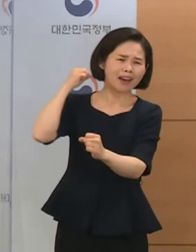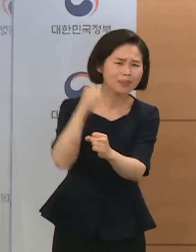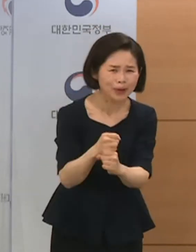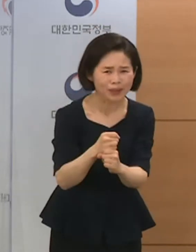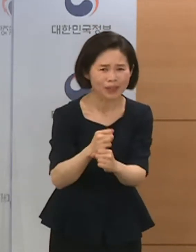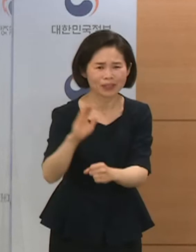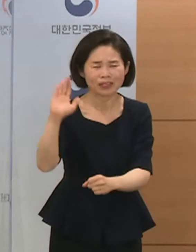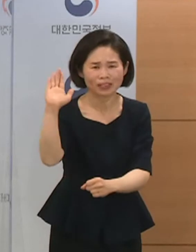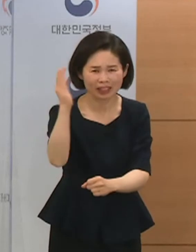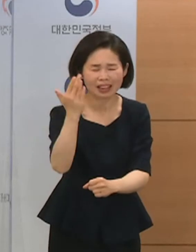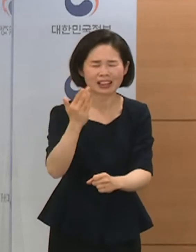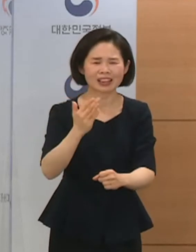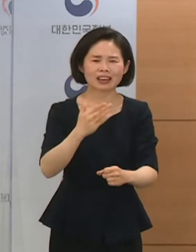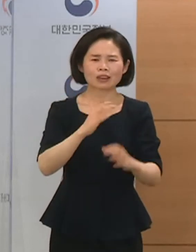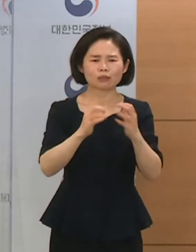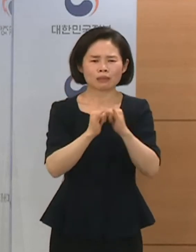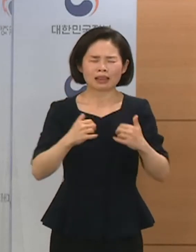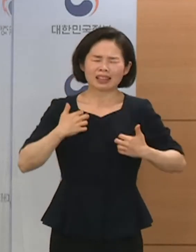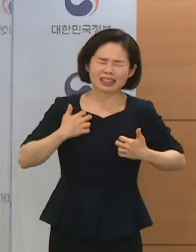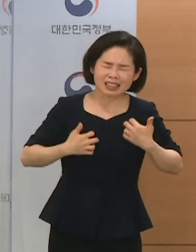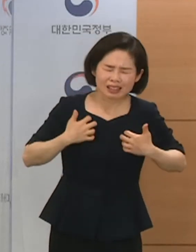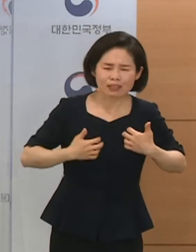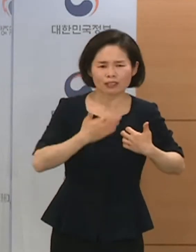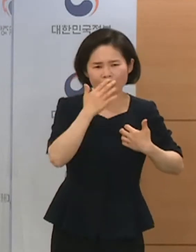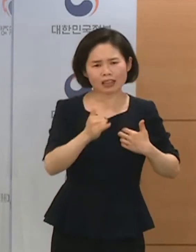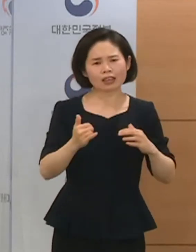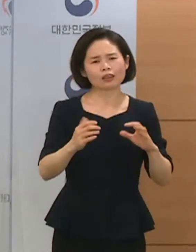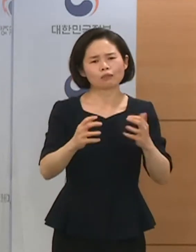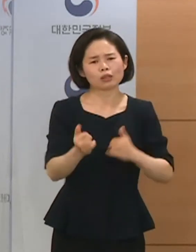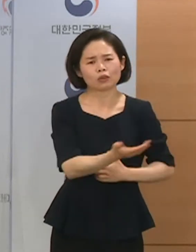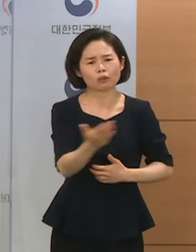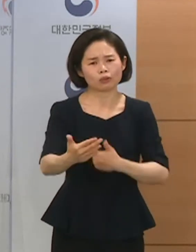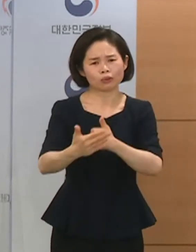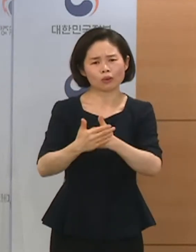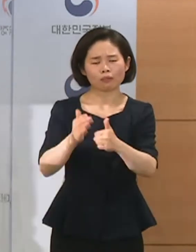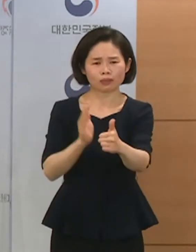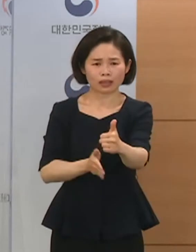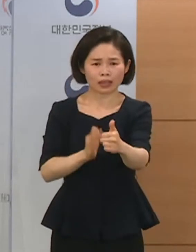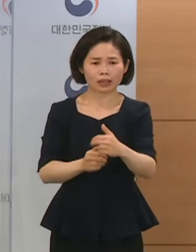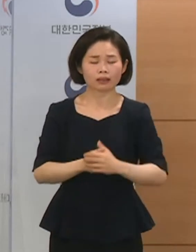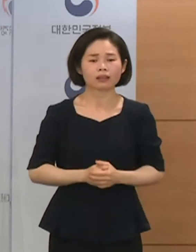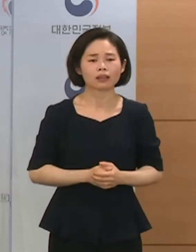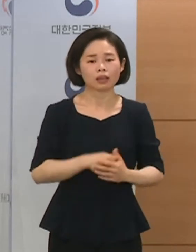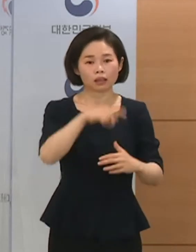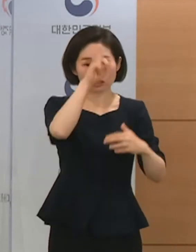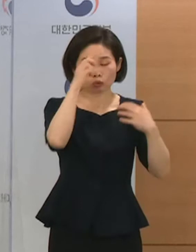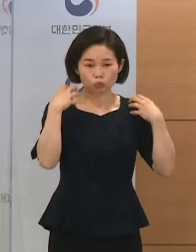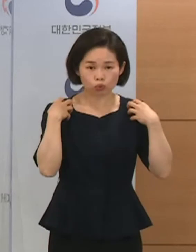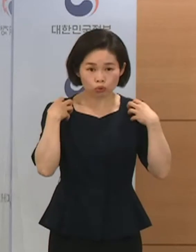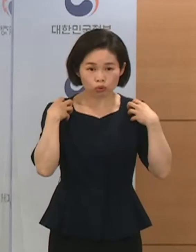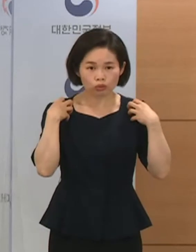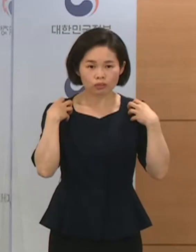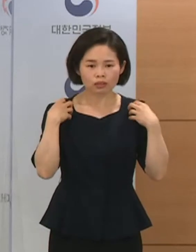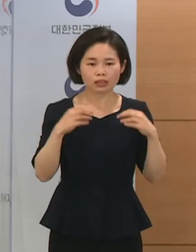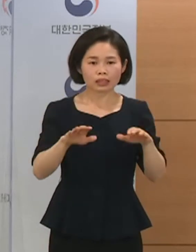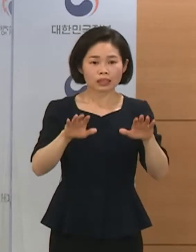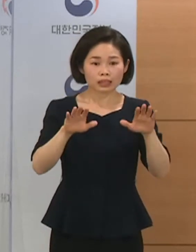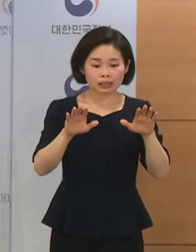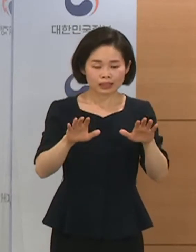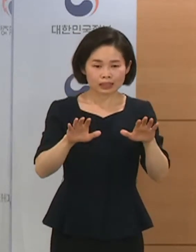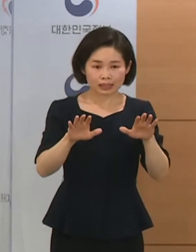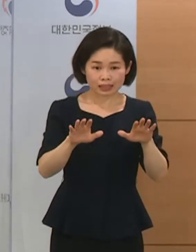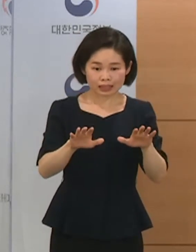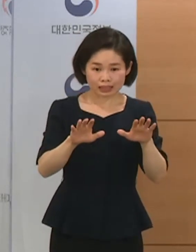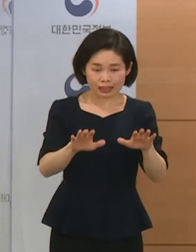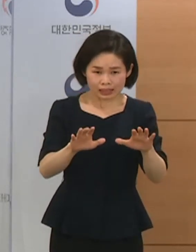적극적인 협조를 부탁드립니다. 정부는 지금까지 숱한 어려움 속에서도 희망을 잃지 않고